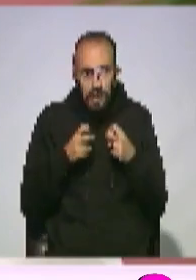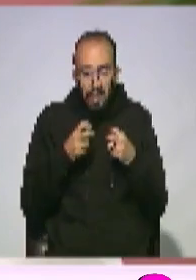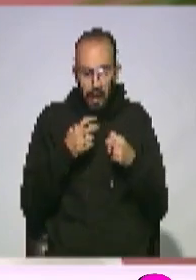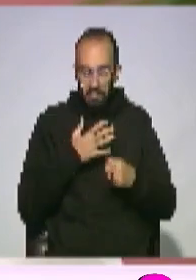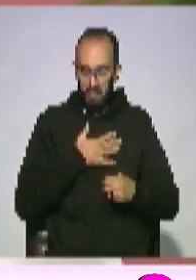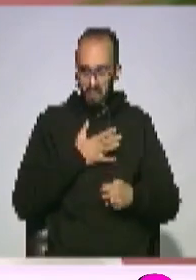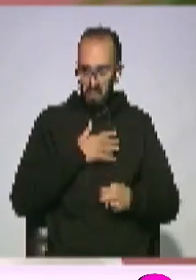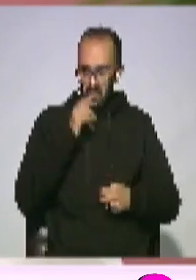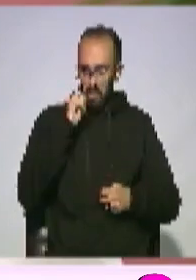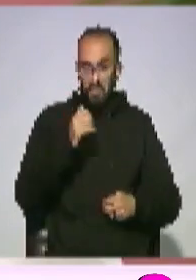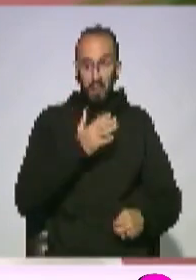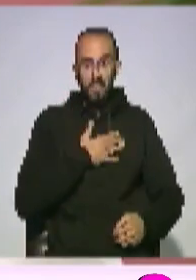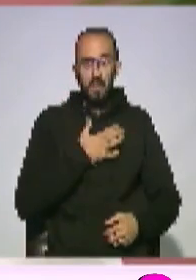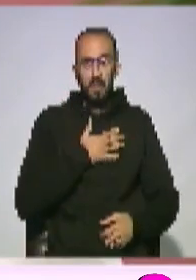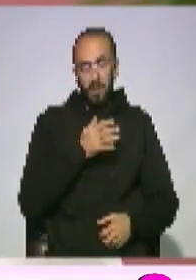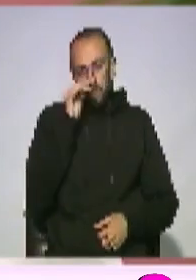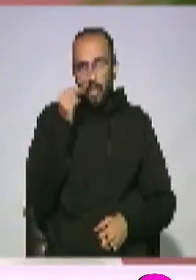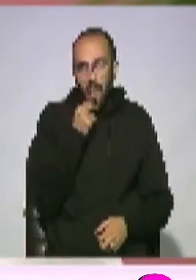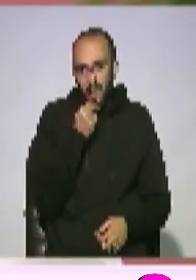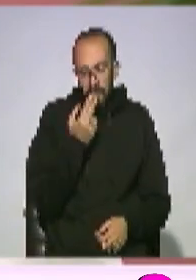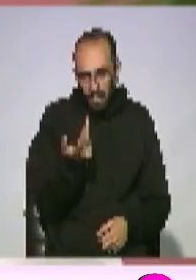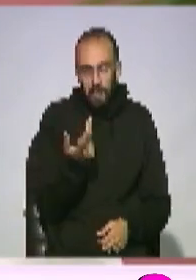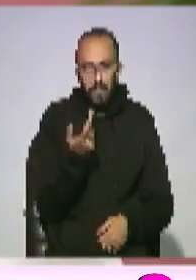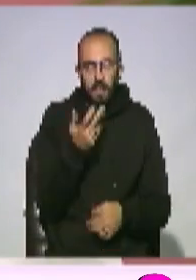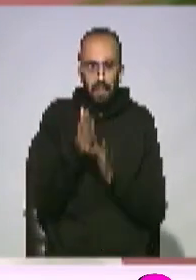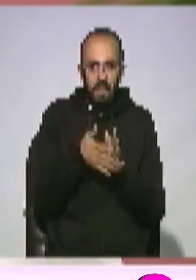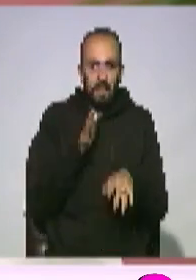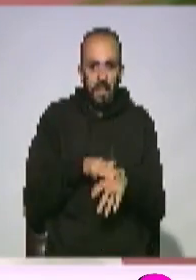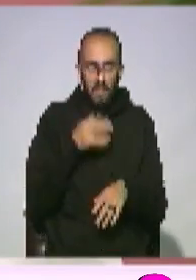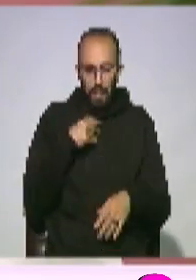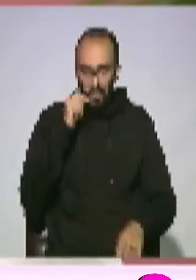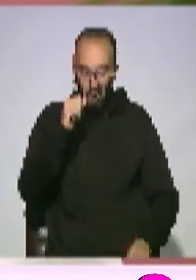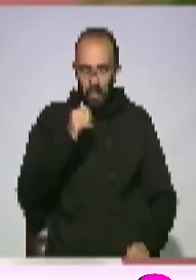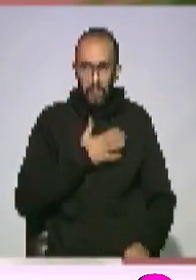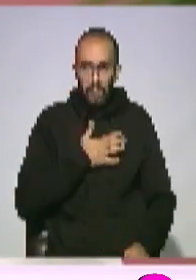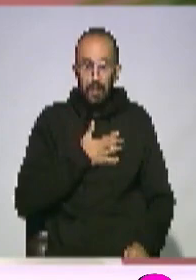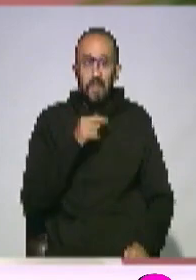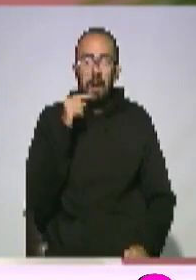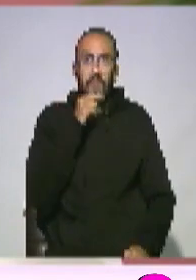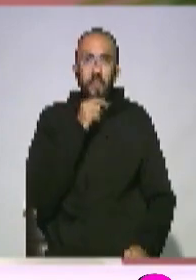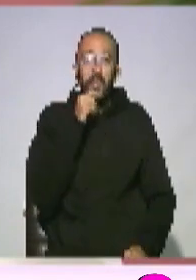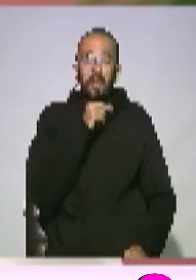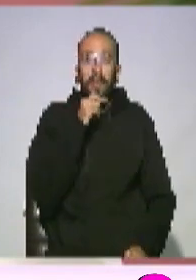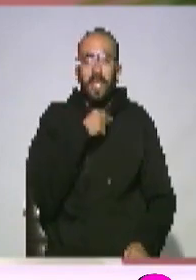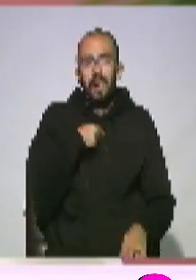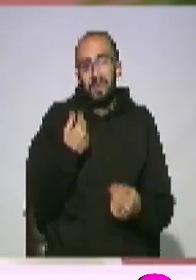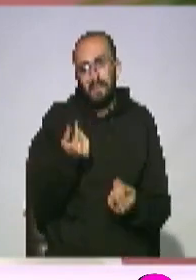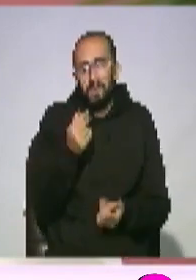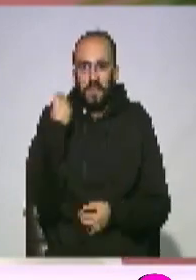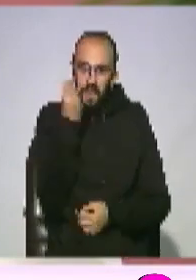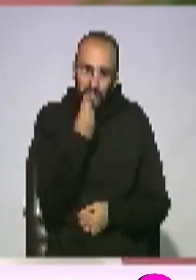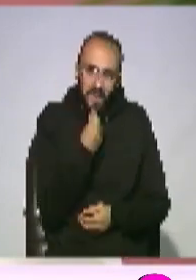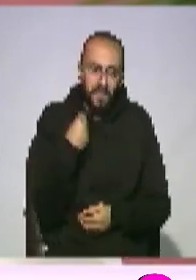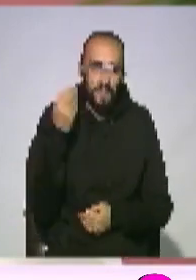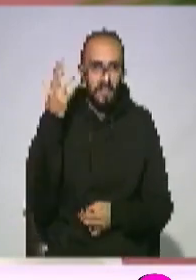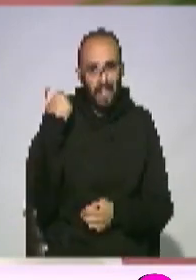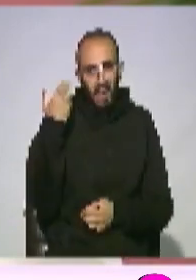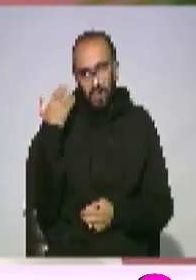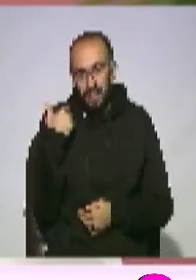إثبات إن أنا ذكر لو بنتكلم على الولاد الذكور، إن أنا راجل، البنت إن هي عايزة تبقى بنت وحلوة وتسرح